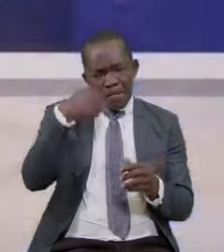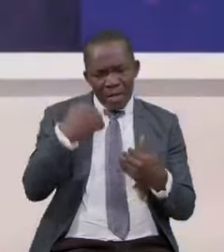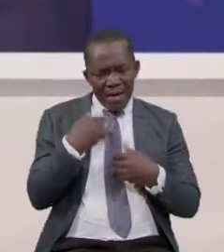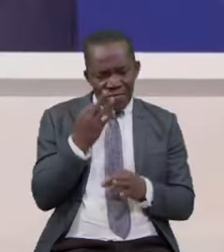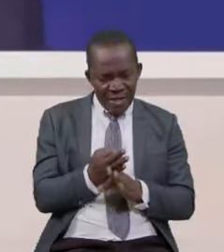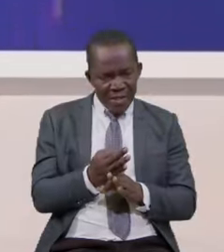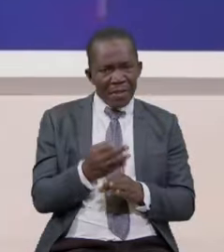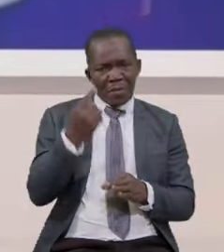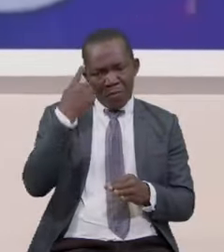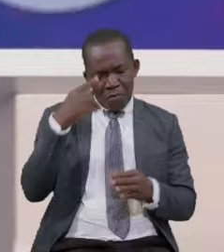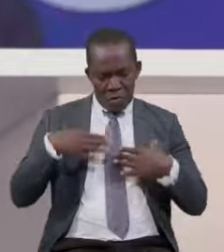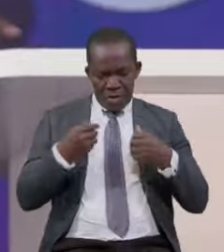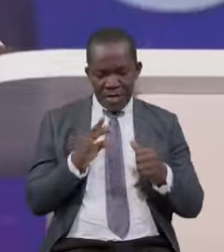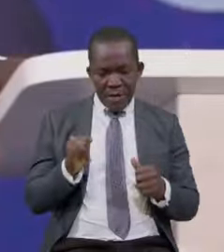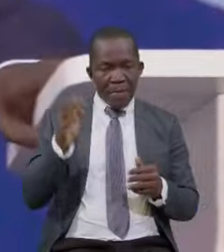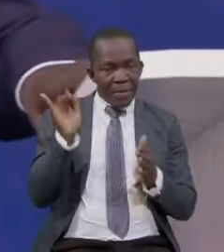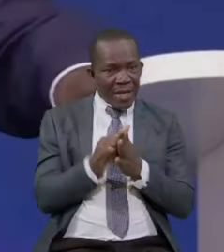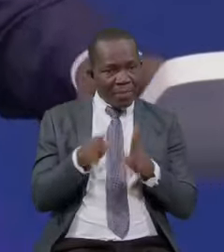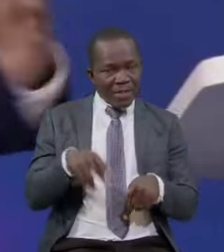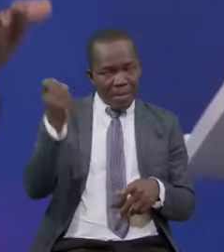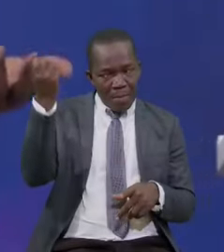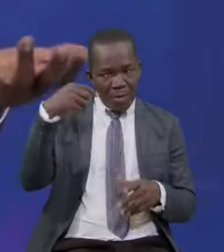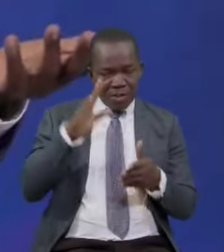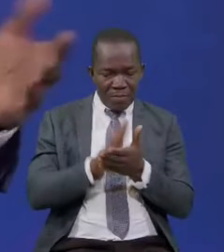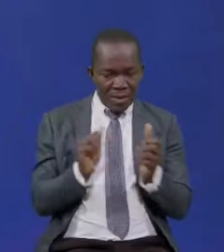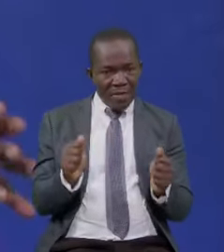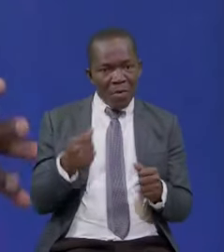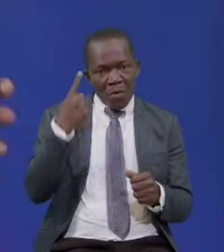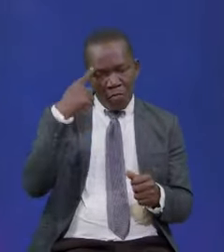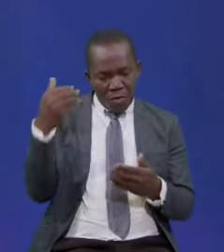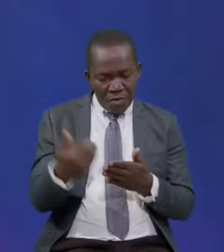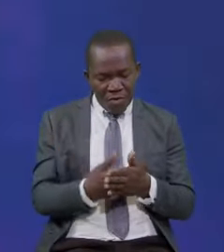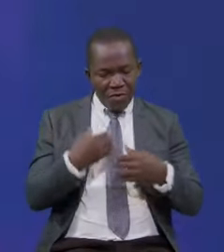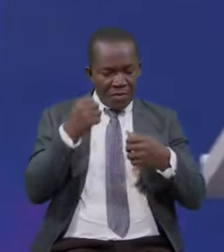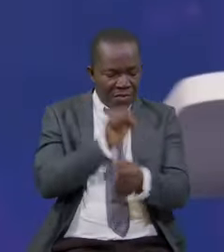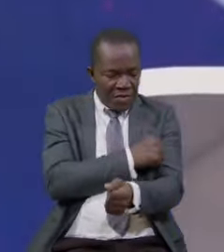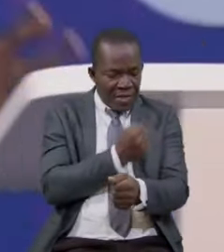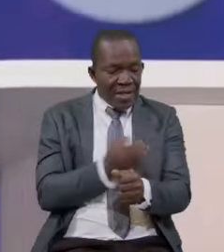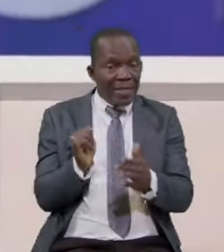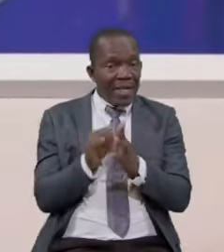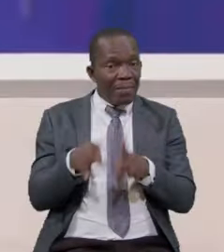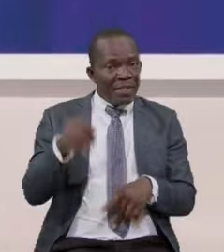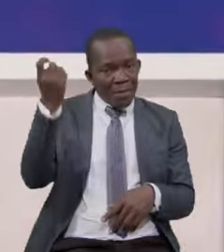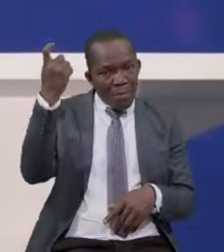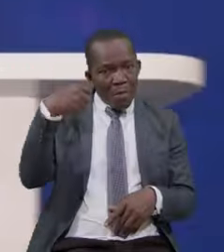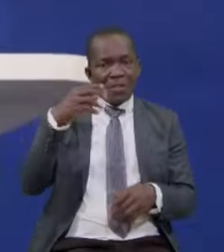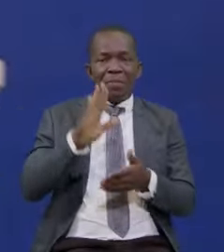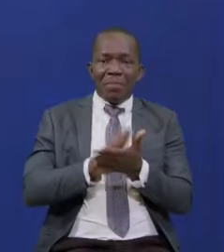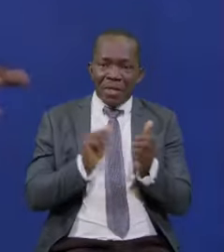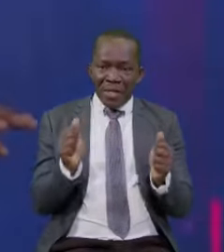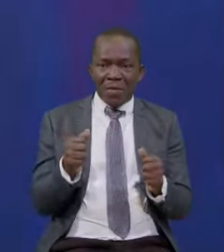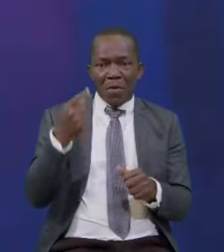vient à Dieu pour une nouvelle force chaque jour pour faire la course il doit croire il vient à Dieu chaque jour pour la